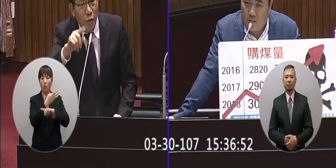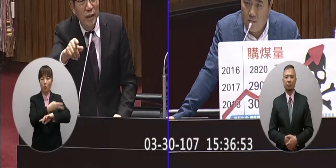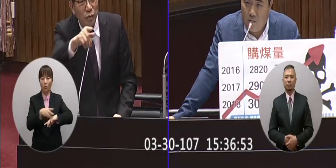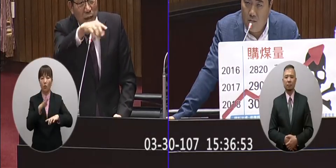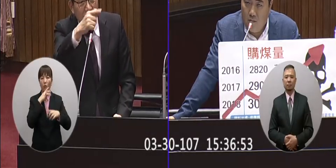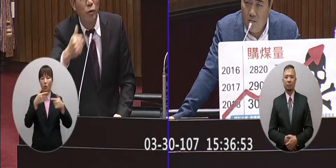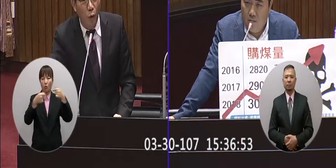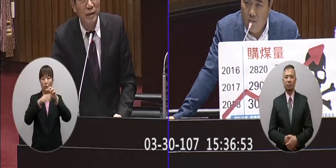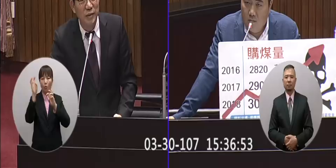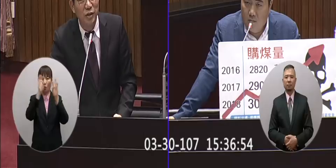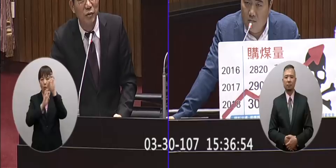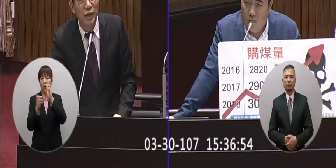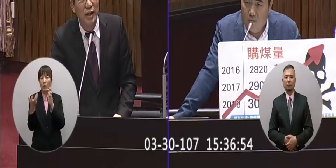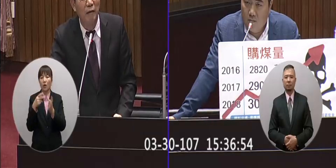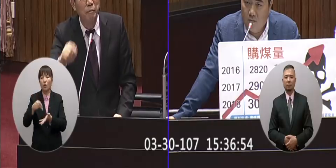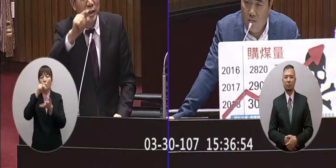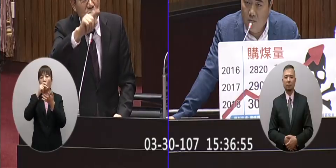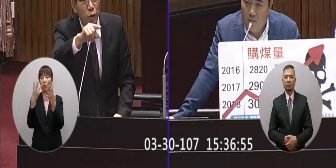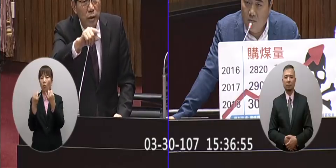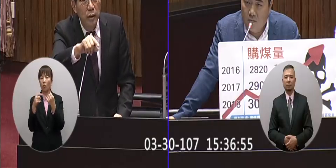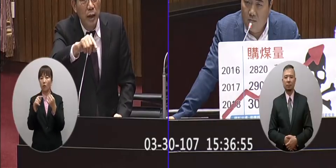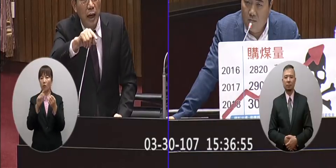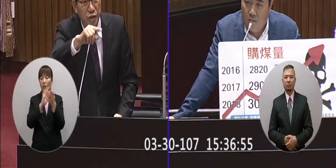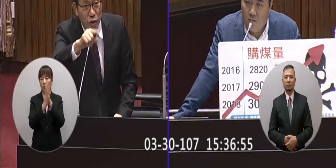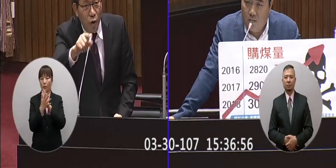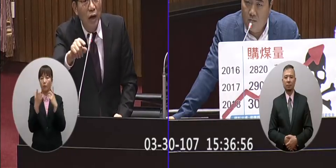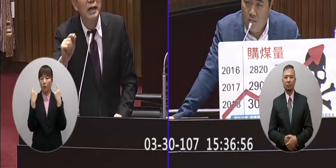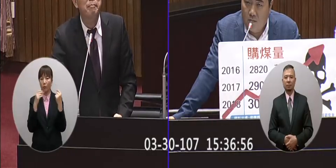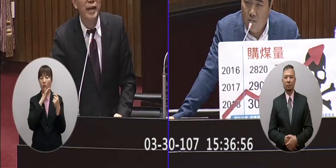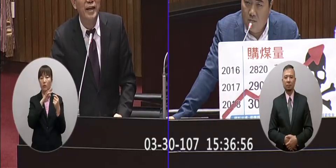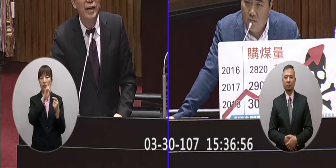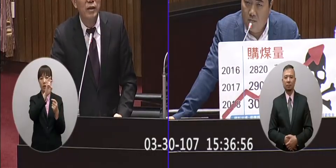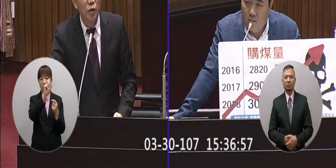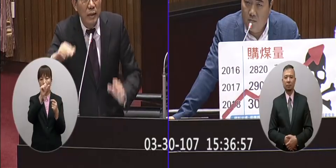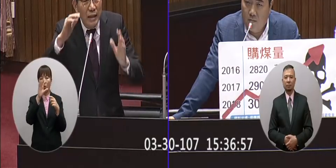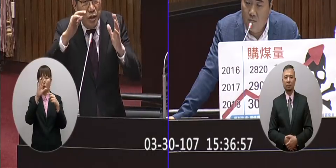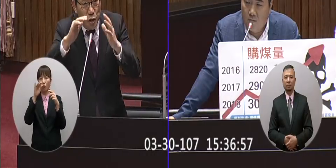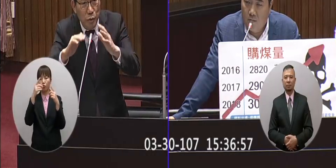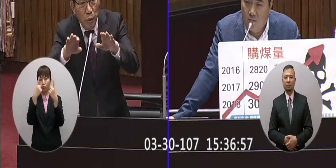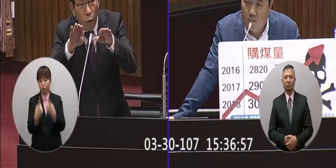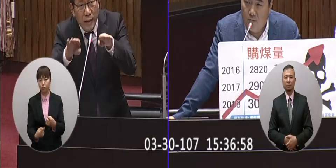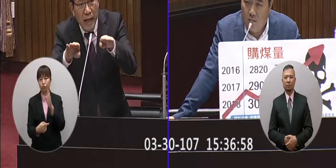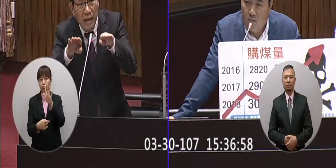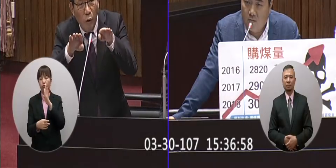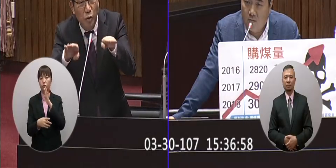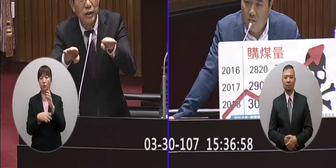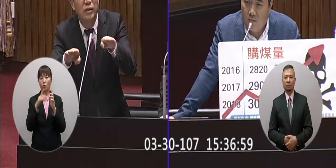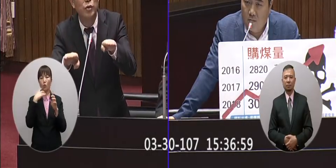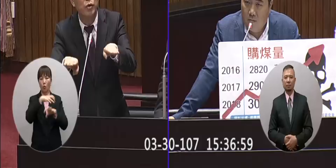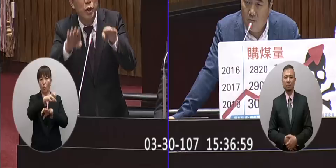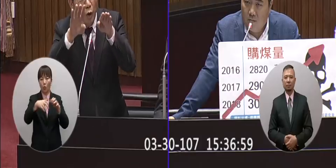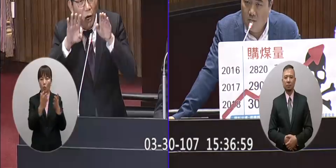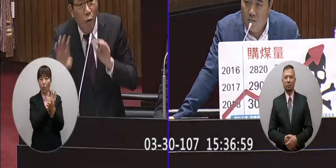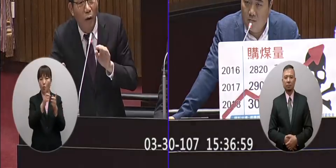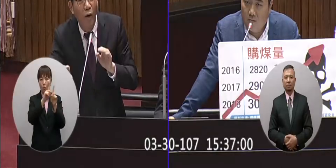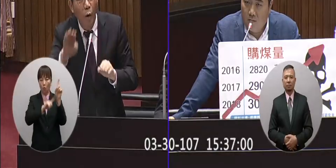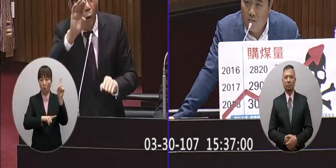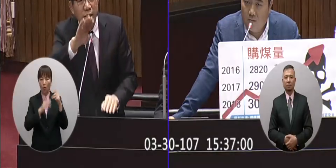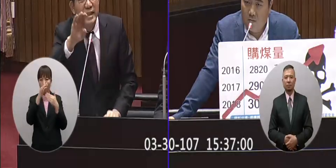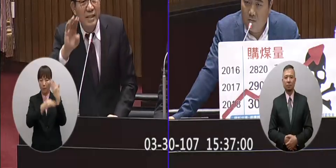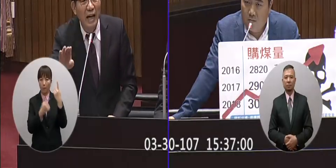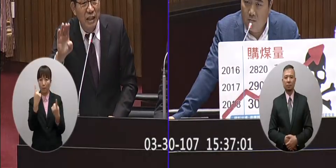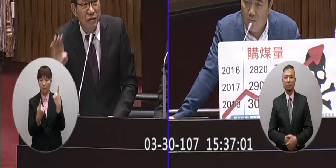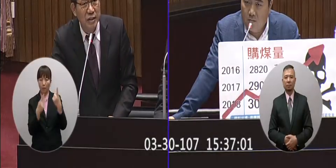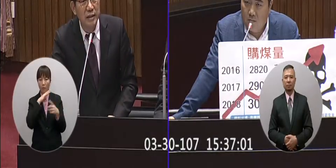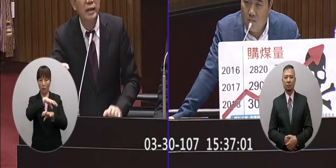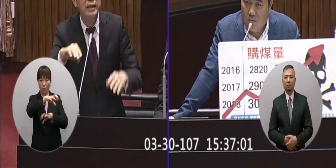啊，悬浮微粒，对家你有关心这悬浮微粒吼，伊对25降到8。所以，但是就因环差的法律制度中，你有较好无？